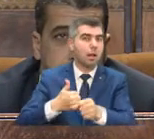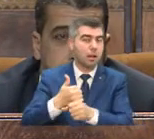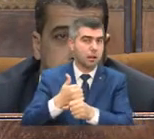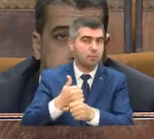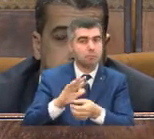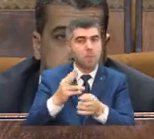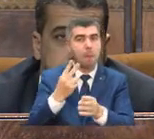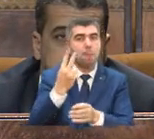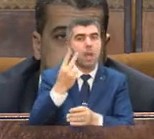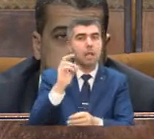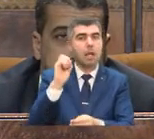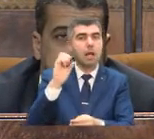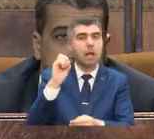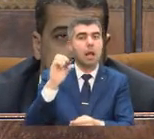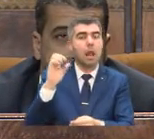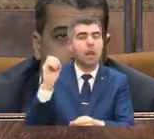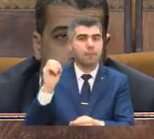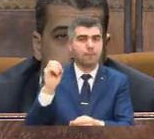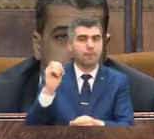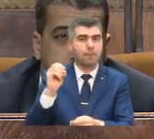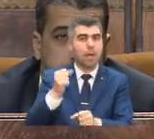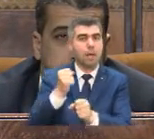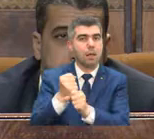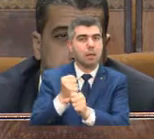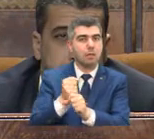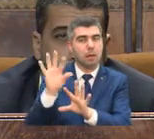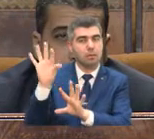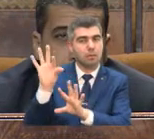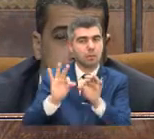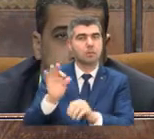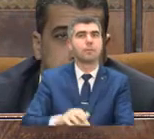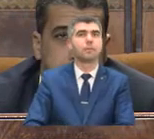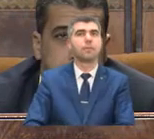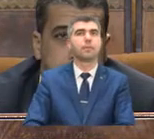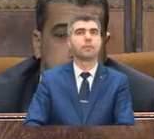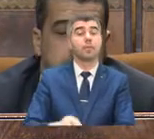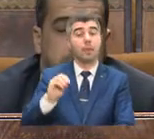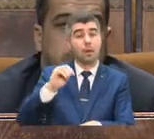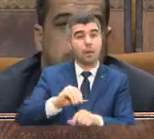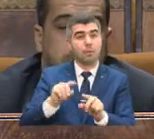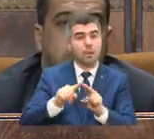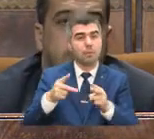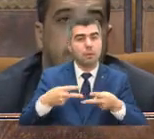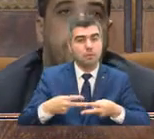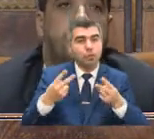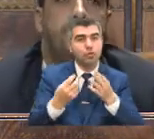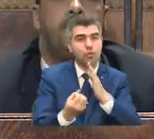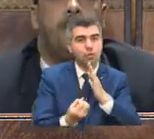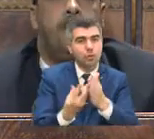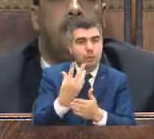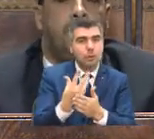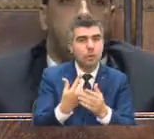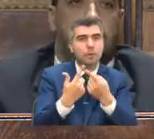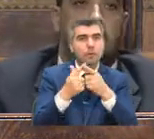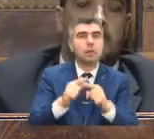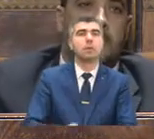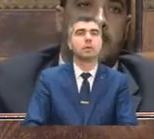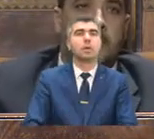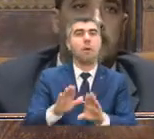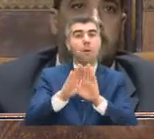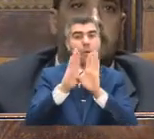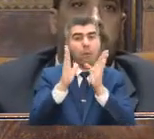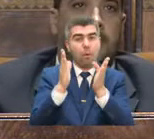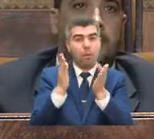200,000 منصب مالي. ثانيا كنبغيو نأكدوا على أنه المعطى الدستوري الجديد القاضي بأنه جميع